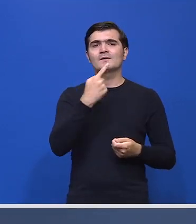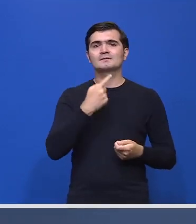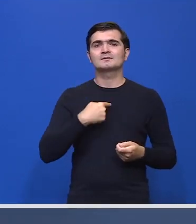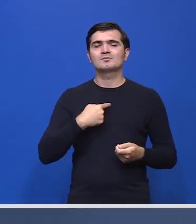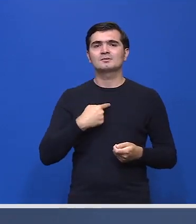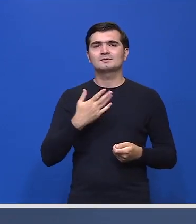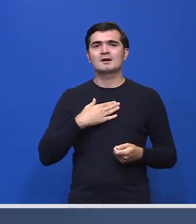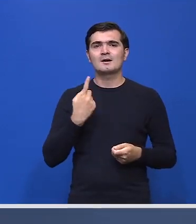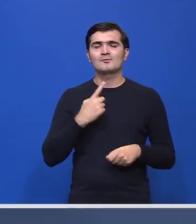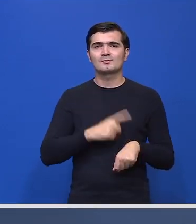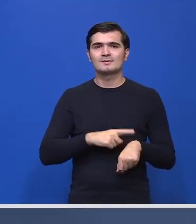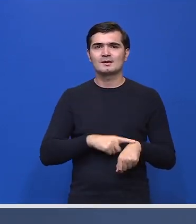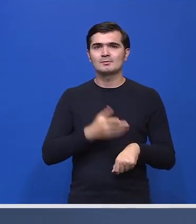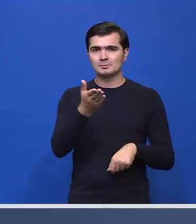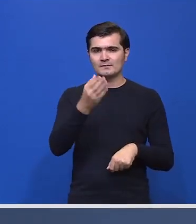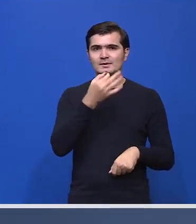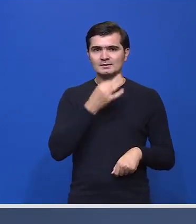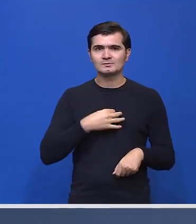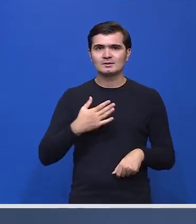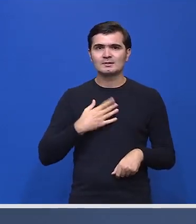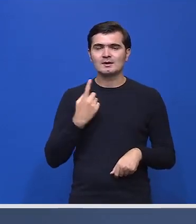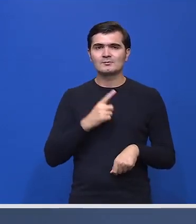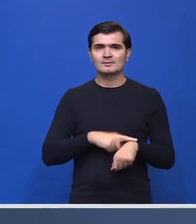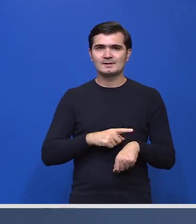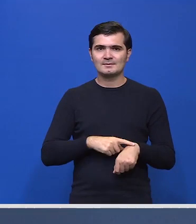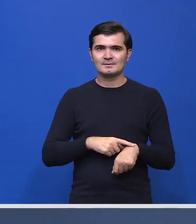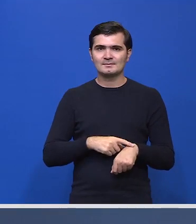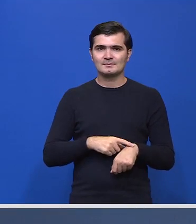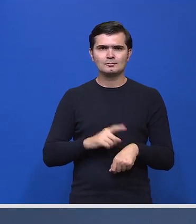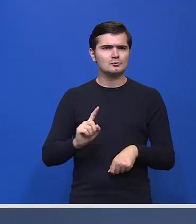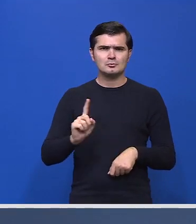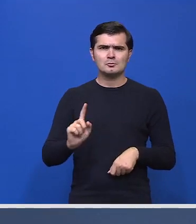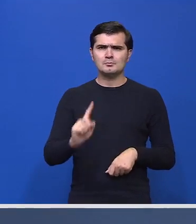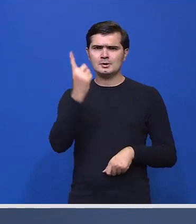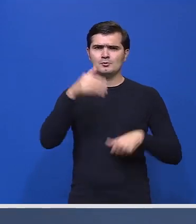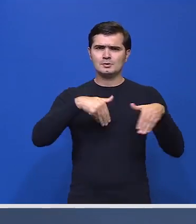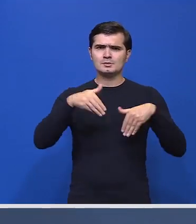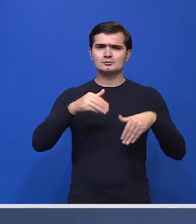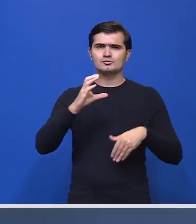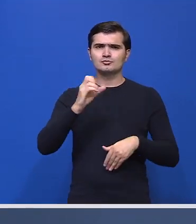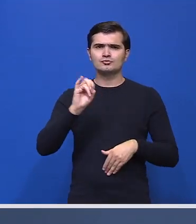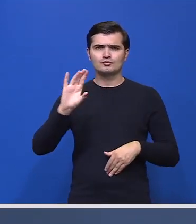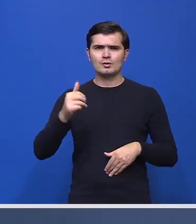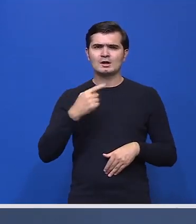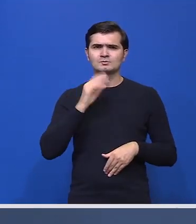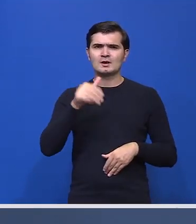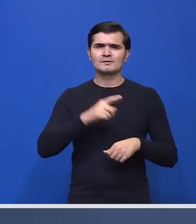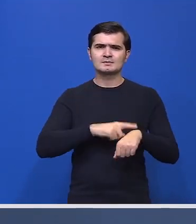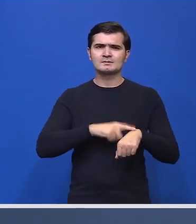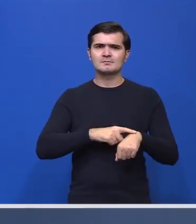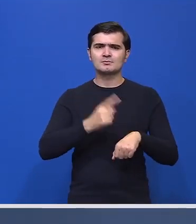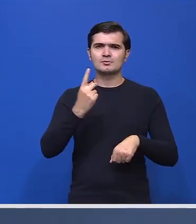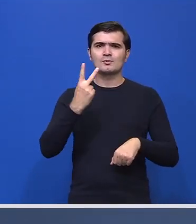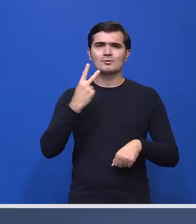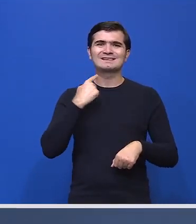cadrul coaliției de guvernare? Dumneavoastră spuneți că am eu un termen. Dar premierul Nicolae Ciucă v-a spus că aveți termen